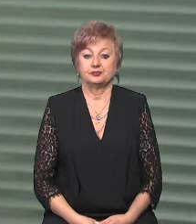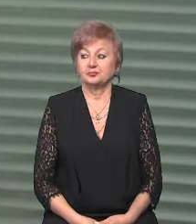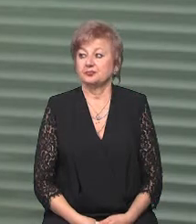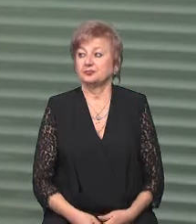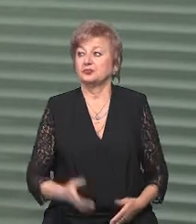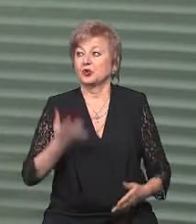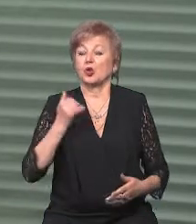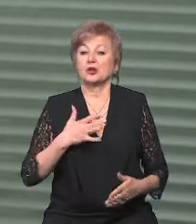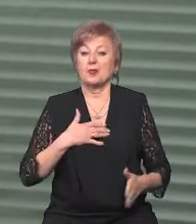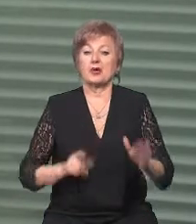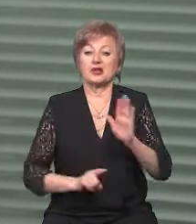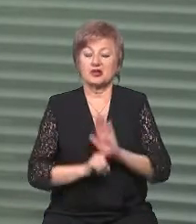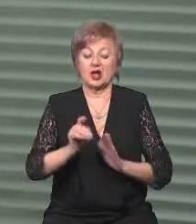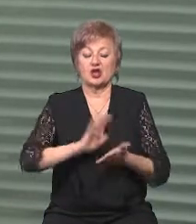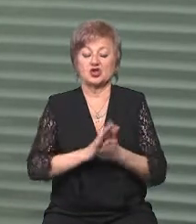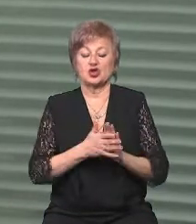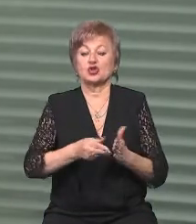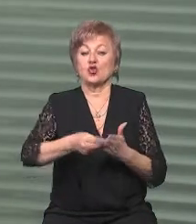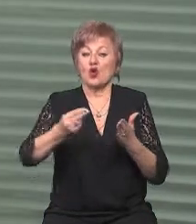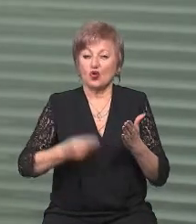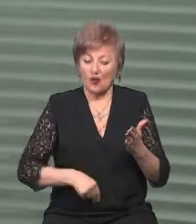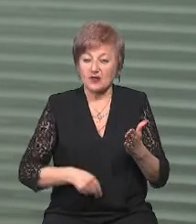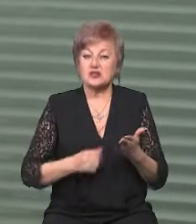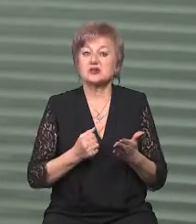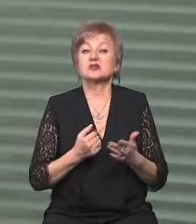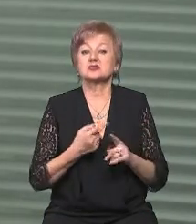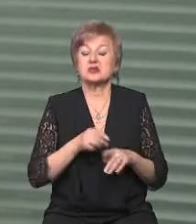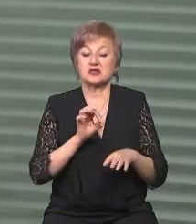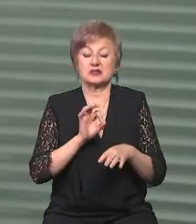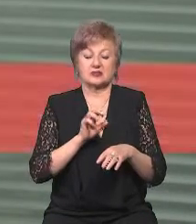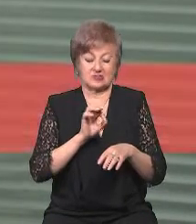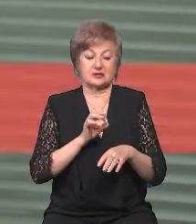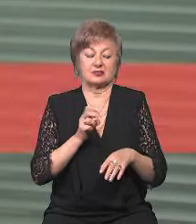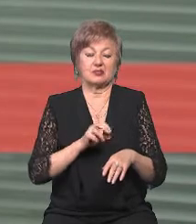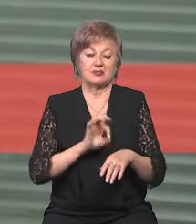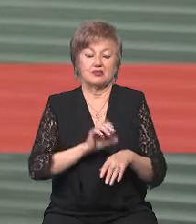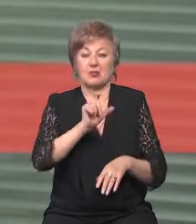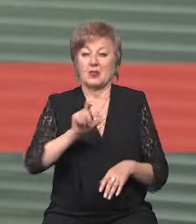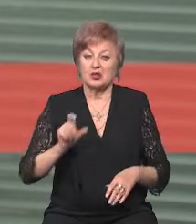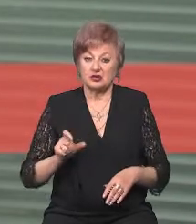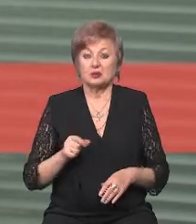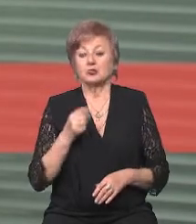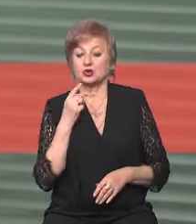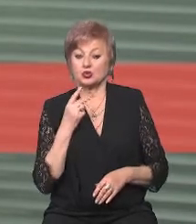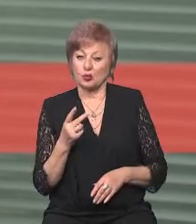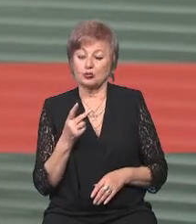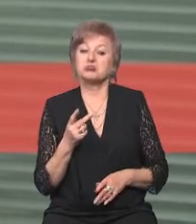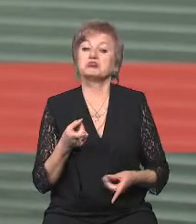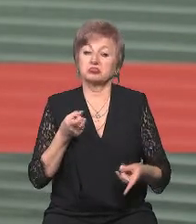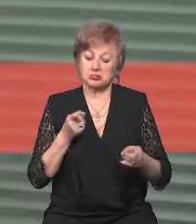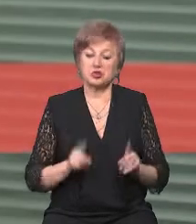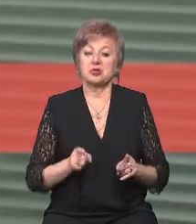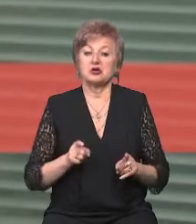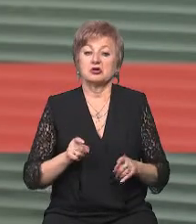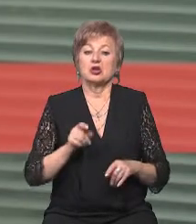Коли ми почали укладати договори, декларації з пацієнтами, ми побачили, мабуть, ту реальну картину реального населення,